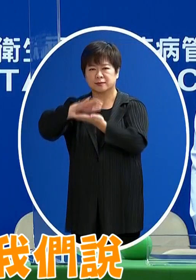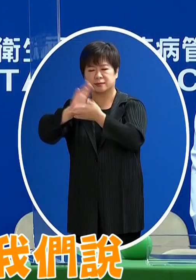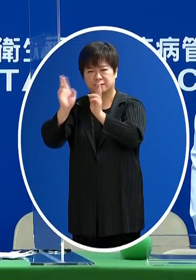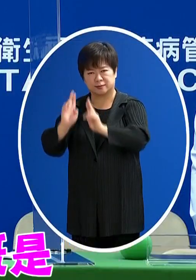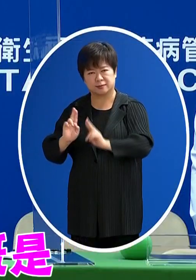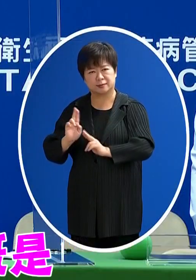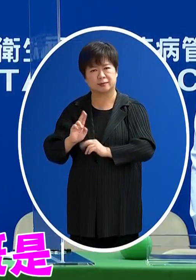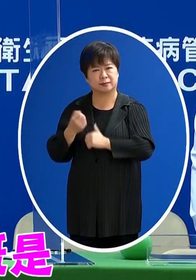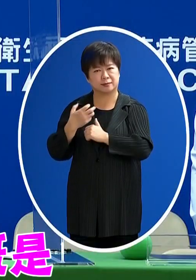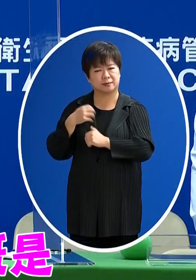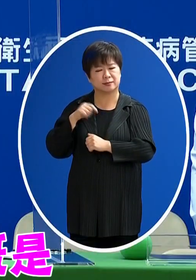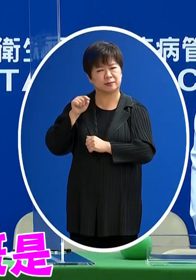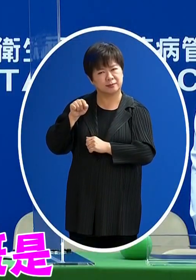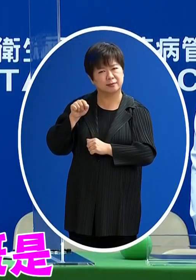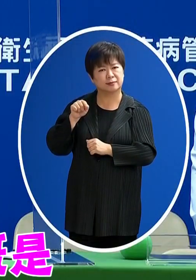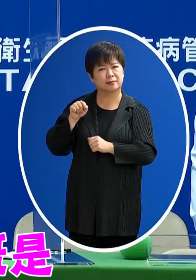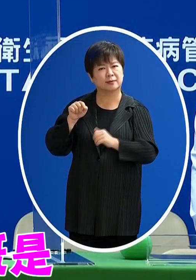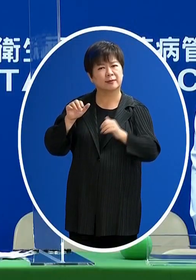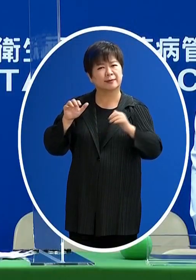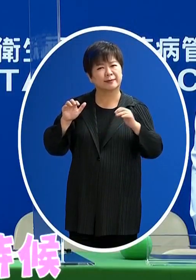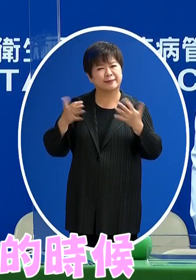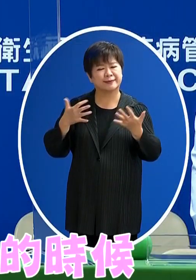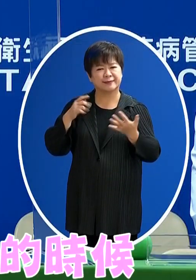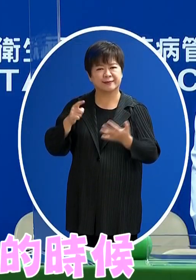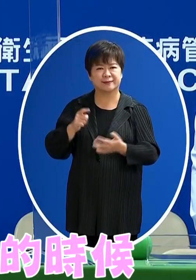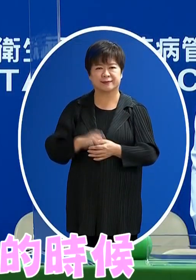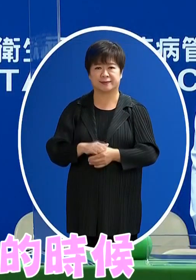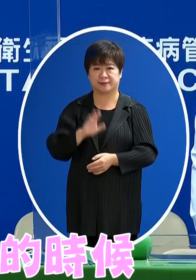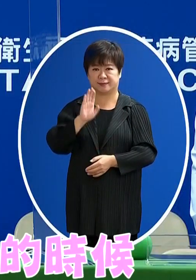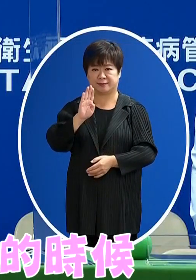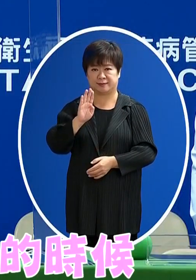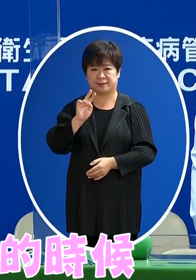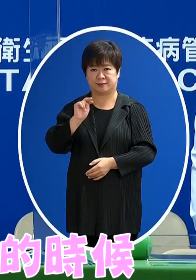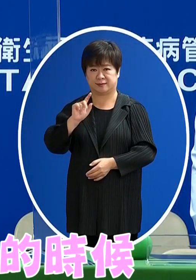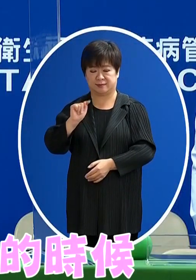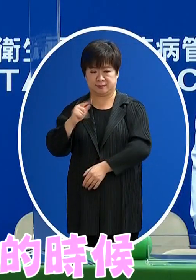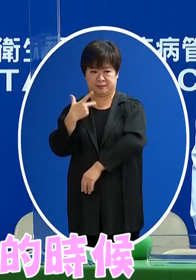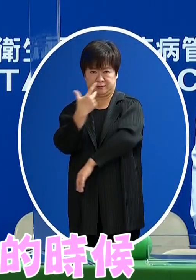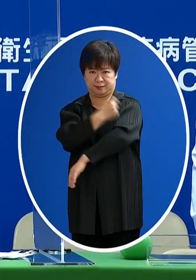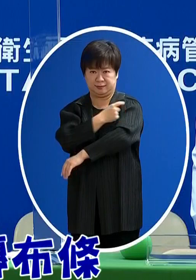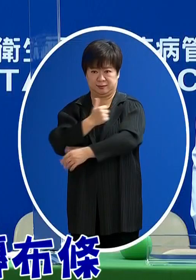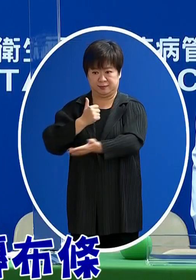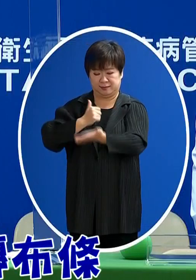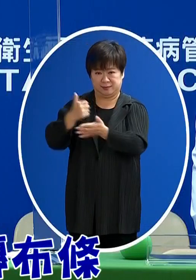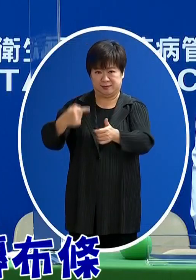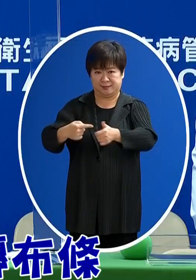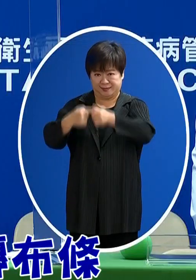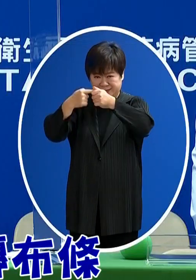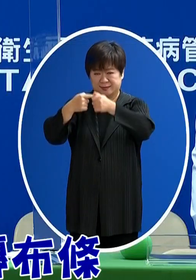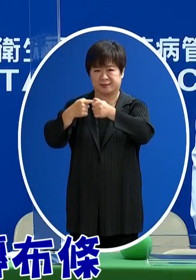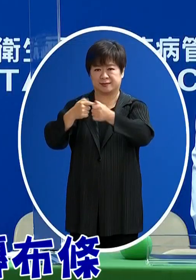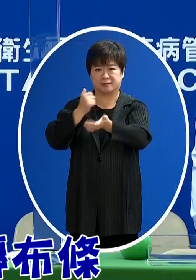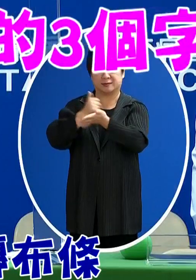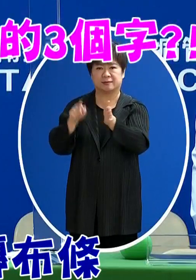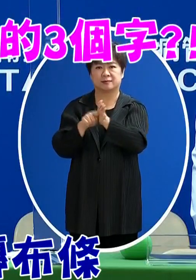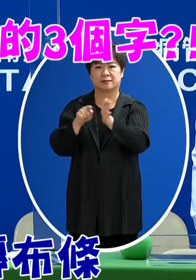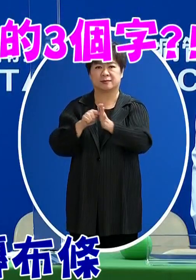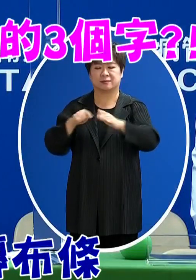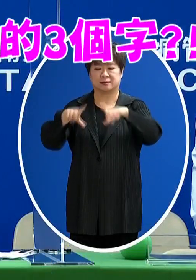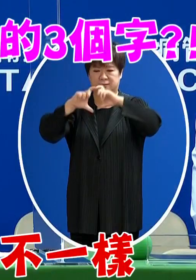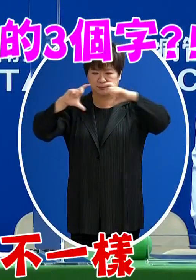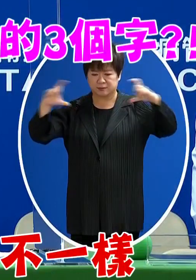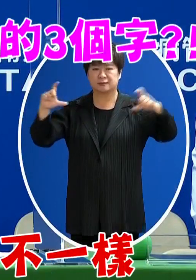跟我们说那个是一个，大概是 VNT 一向在做第一批出售的时候，都会挂上这所谓的宣传的布